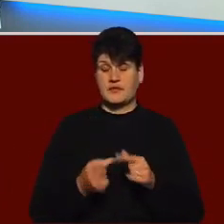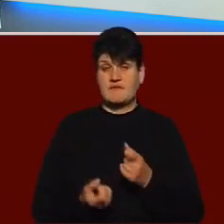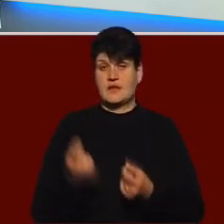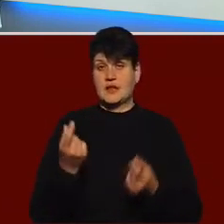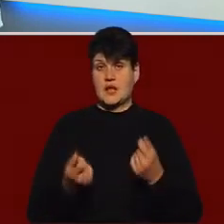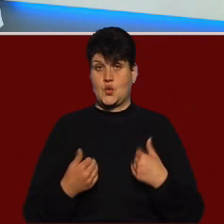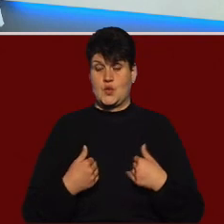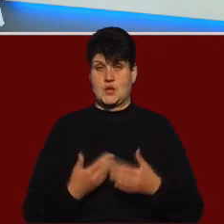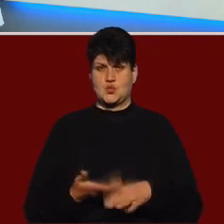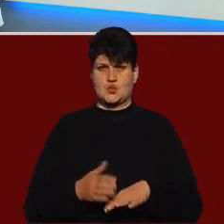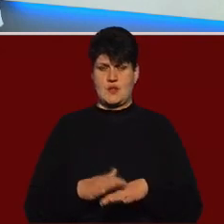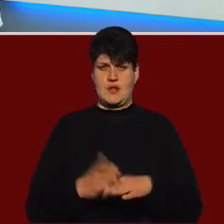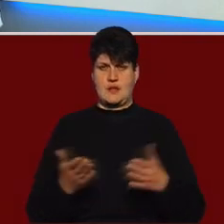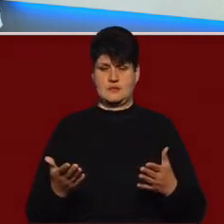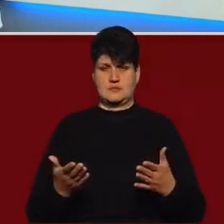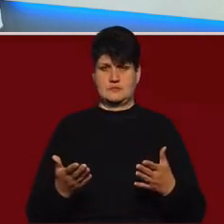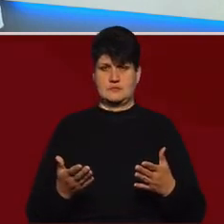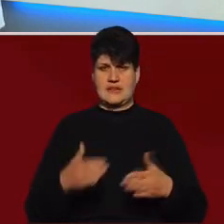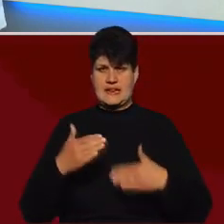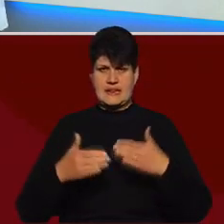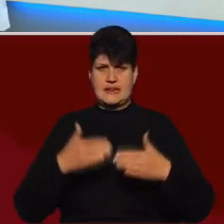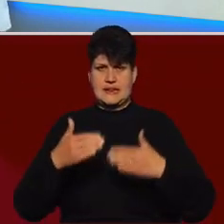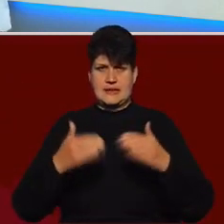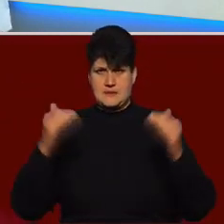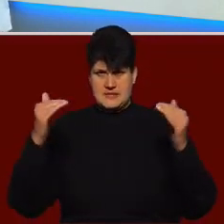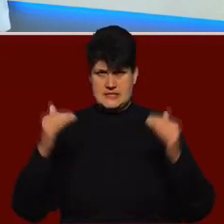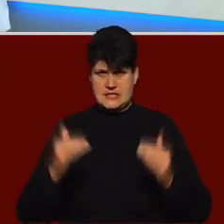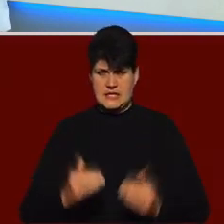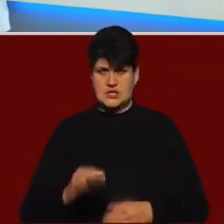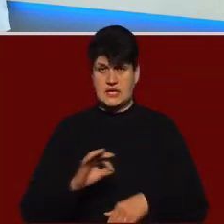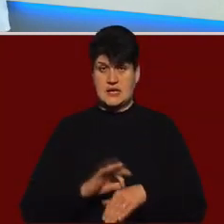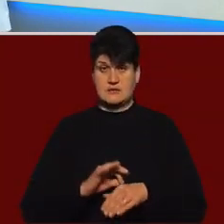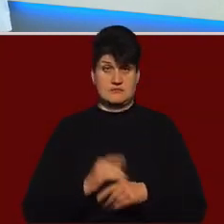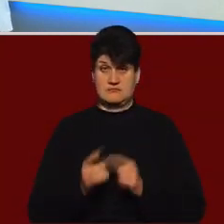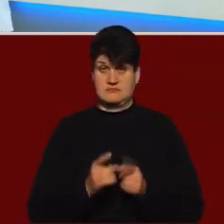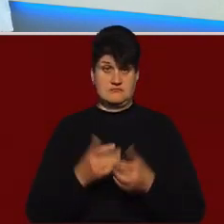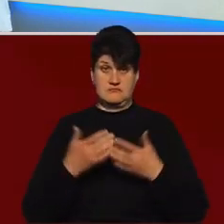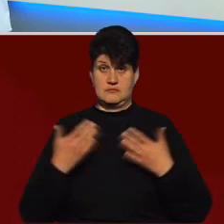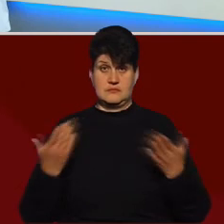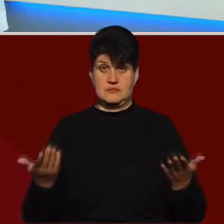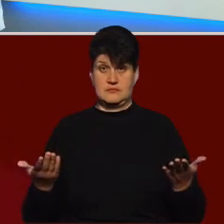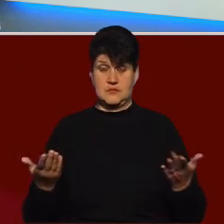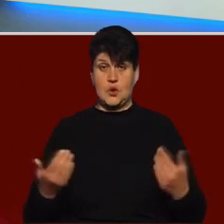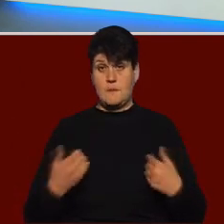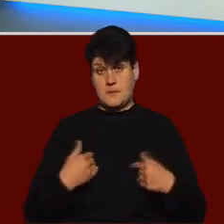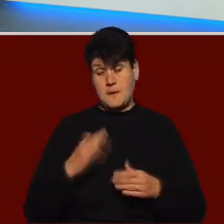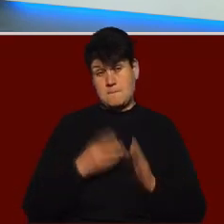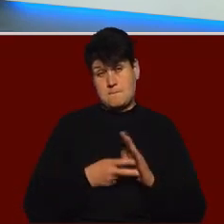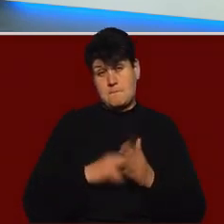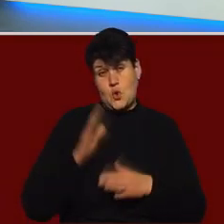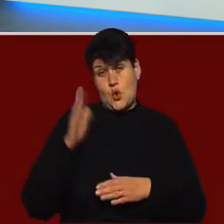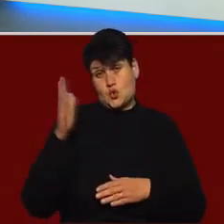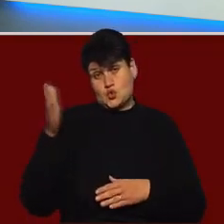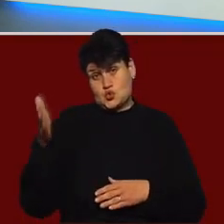ускладнення. Динаміка щодо зниження захворюваності не змінилася. Тому ми прогнозуємо, що